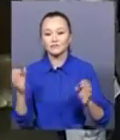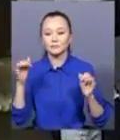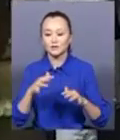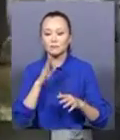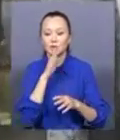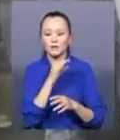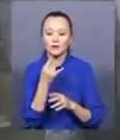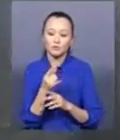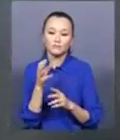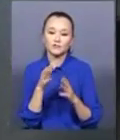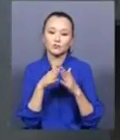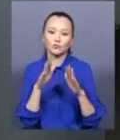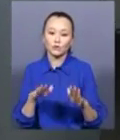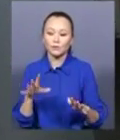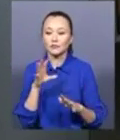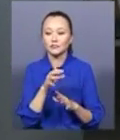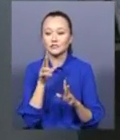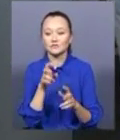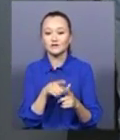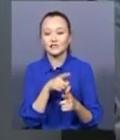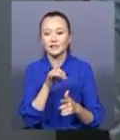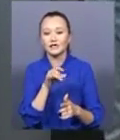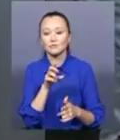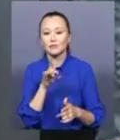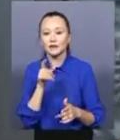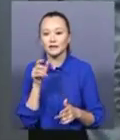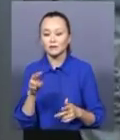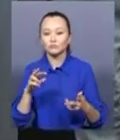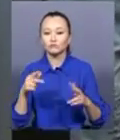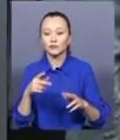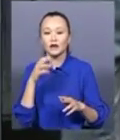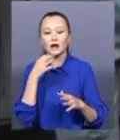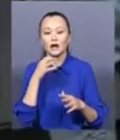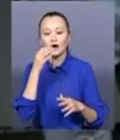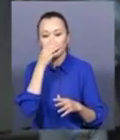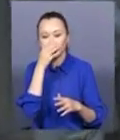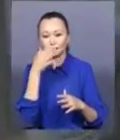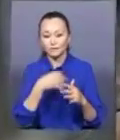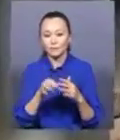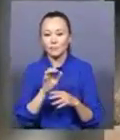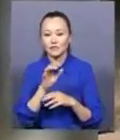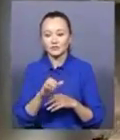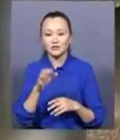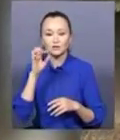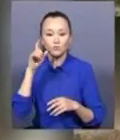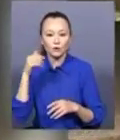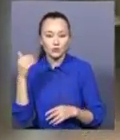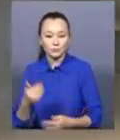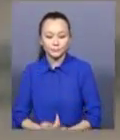мама и малыш находятся дома. Родители назвали сына Ибрагим, что в переводе с арабского означает «посланник